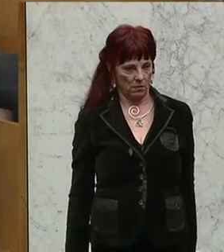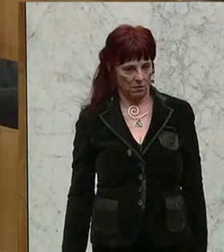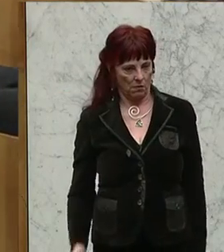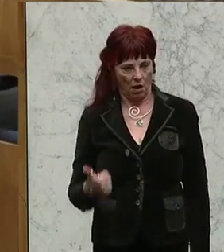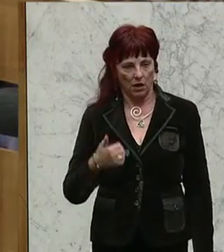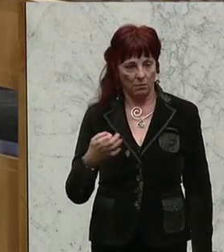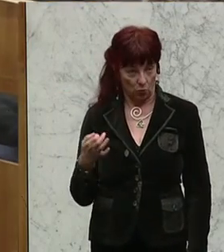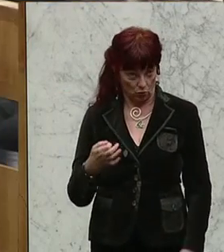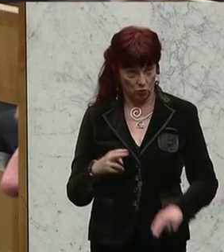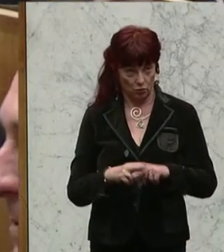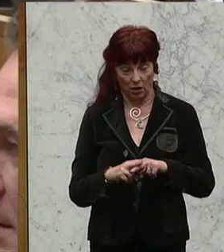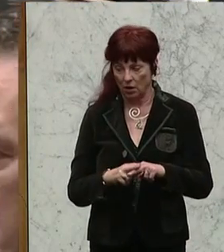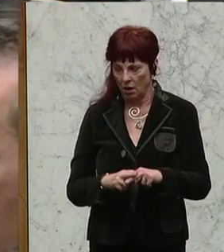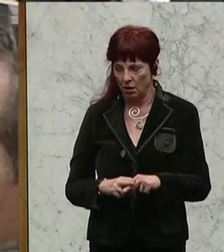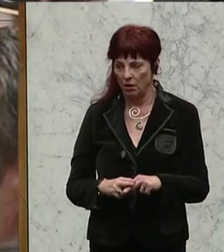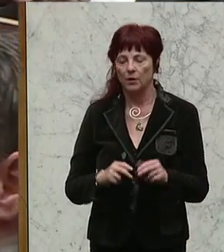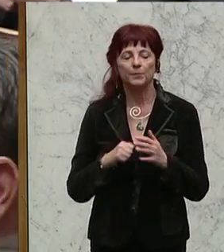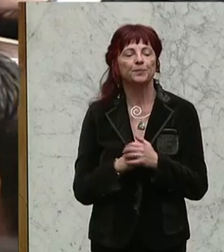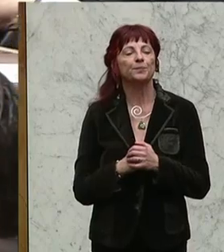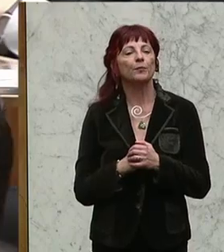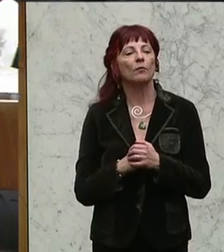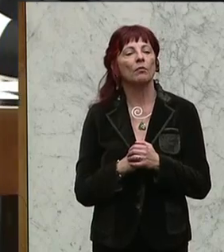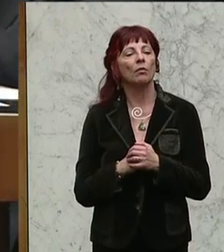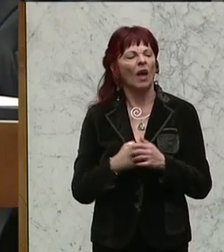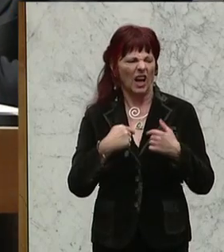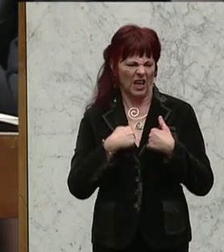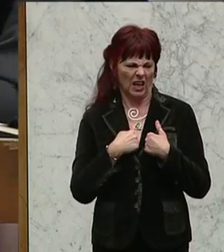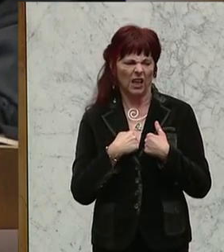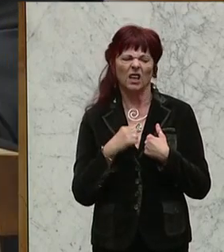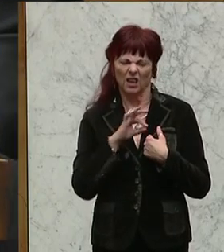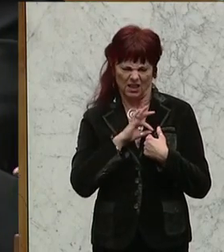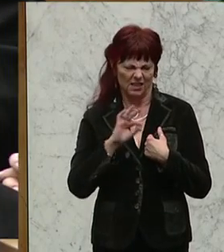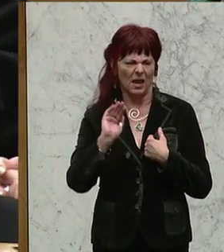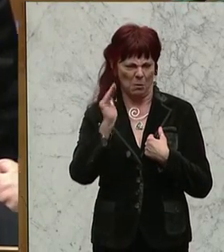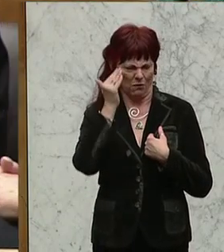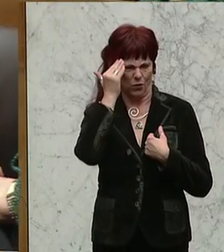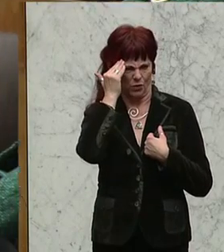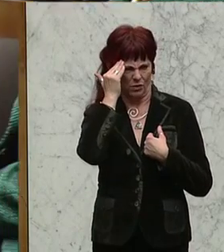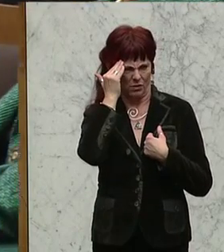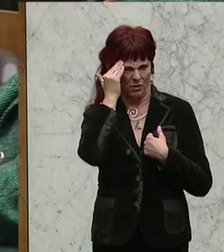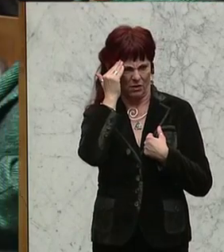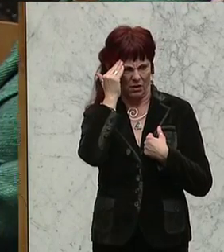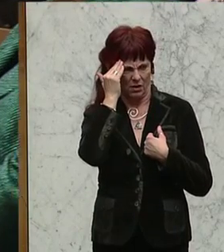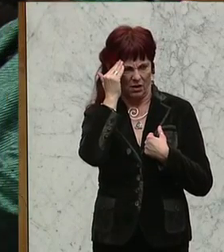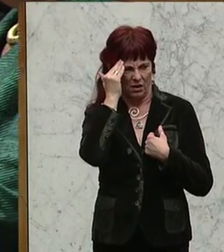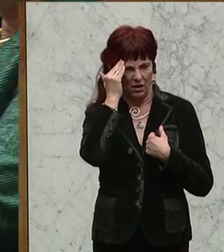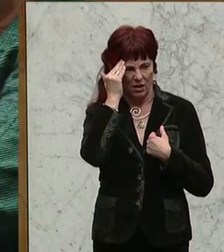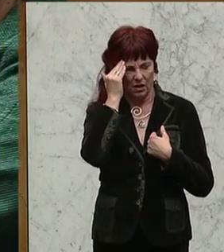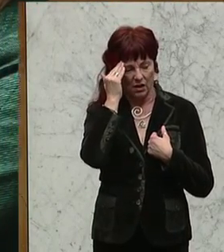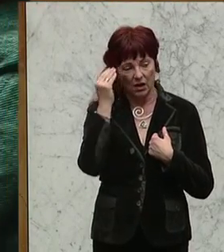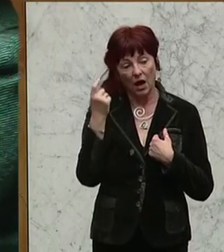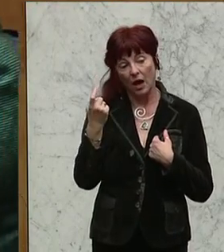einer Minute ist Hilfe ich bin mir sehr bewusst dass ich hier über das Bohen harter